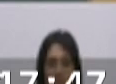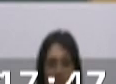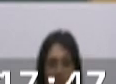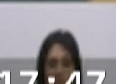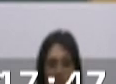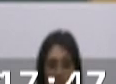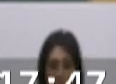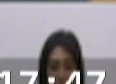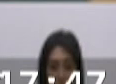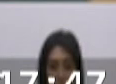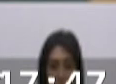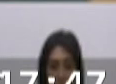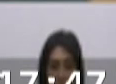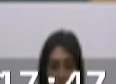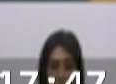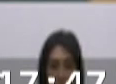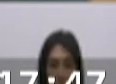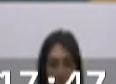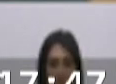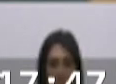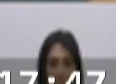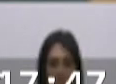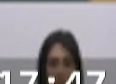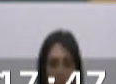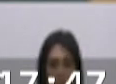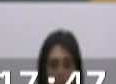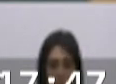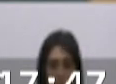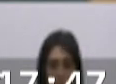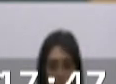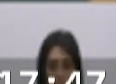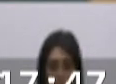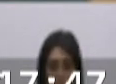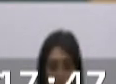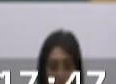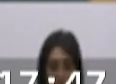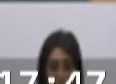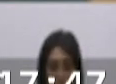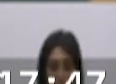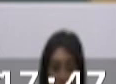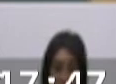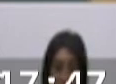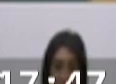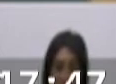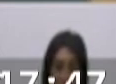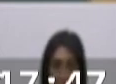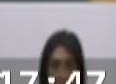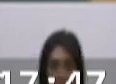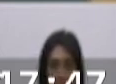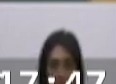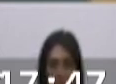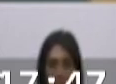si da gibidan dana harjebi da gazarda, finansuri da culuba. Tu orieta s torme cez, mosahle obis gibidan dana harjebi smacione